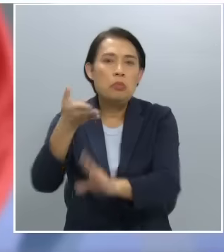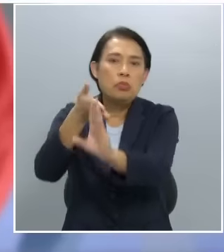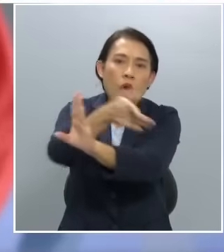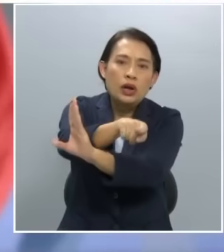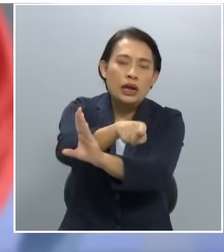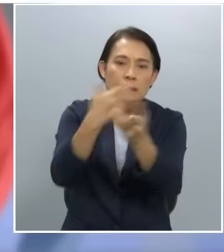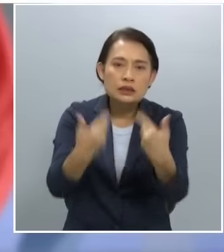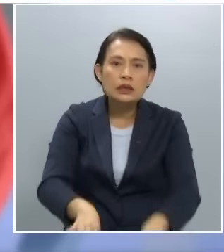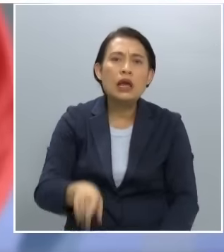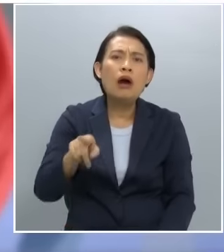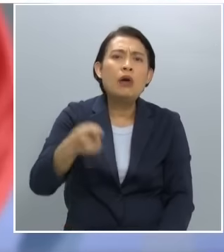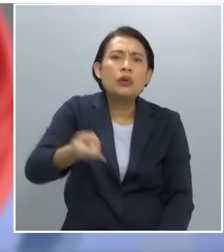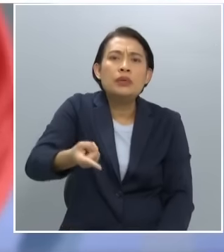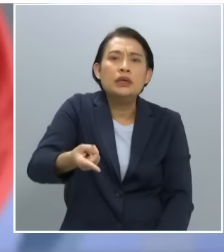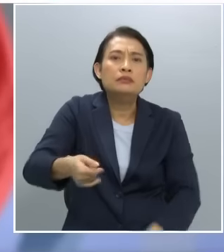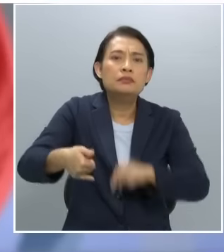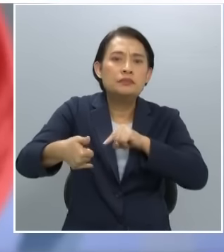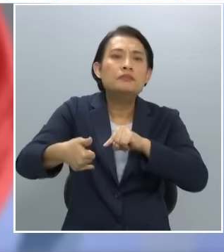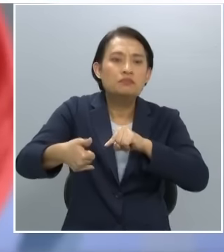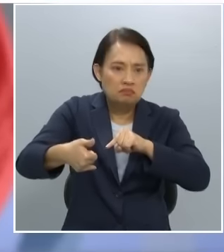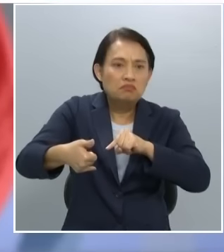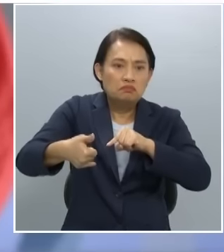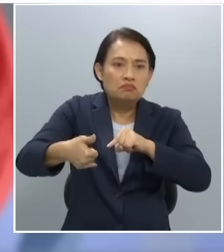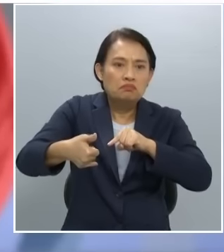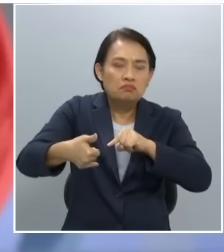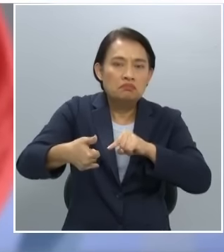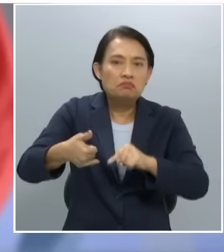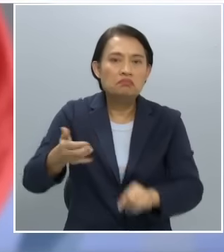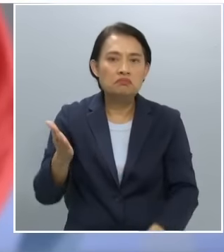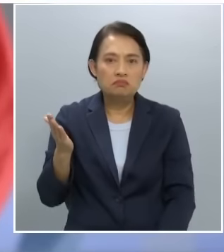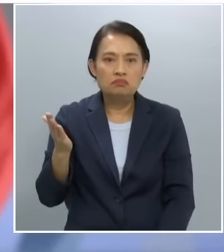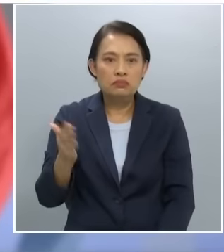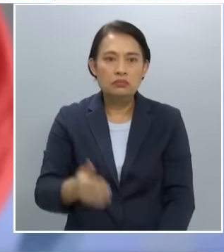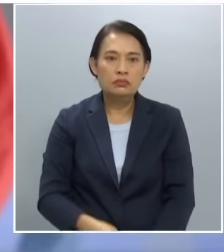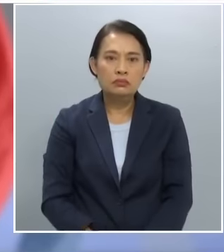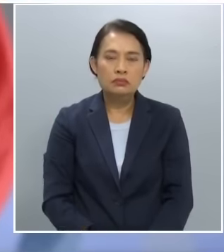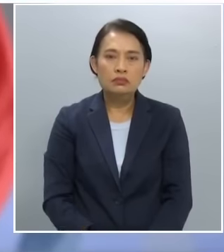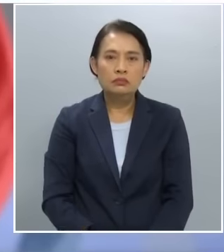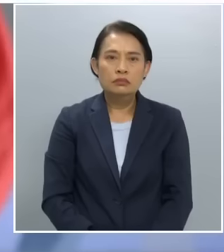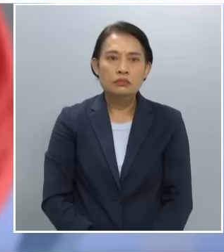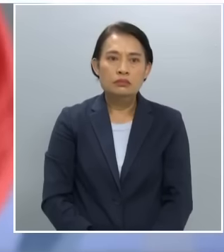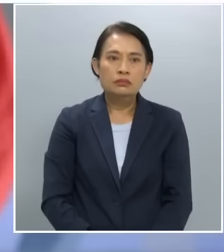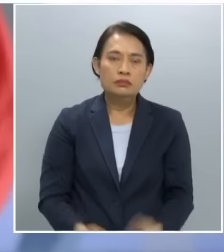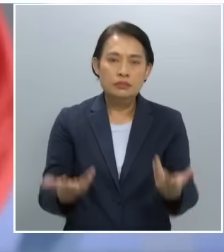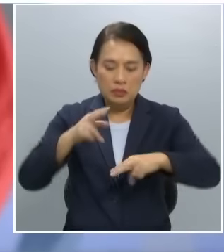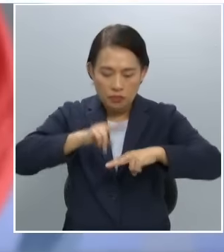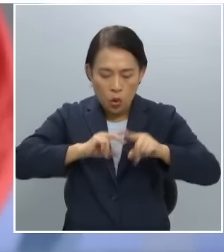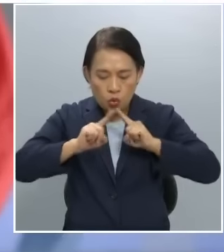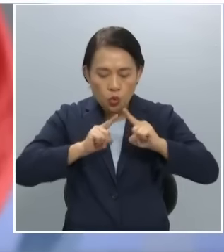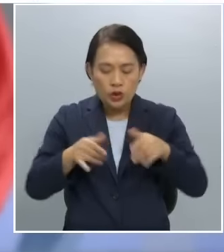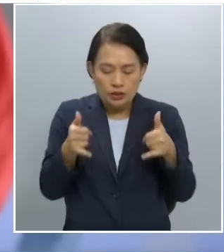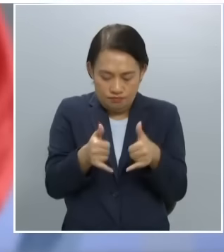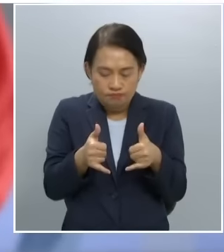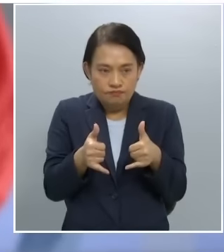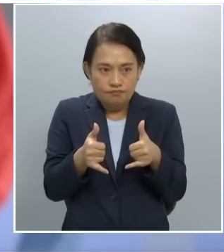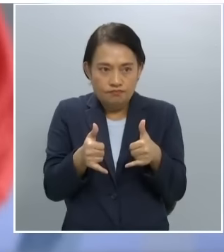เงี้ยค่ะเนี่ยฮะนี่ผมไปนั่งคุยเลยค่ะจำ